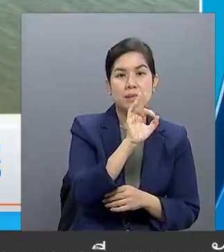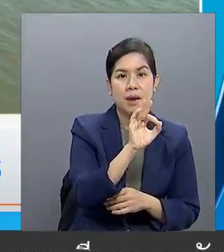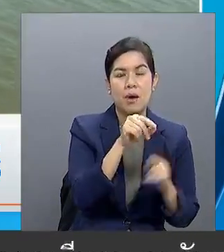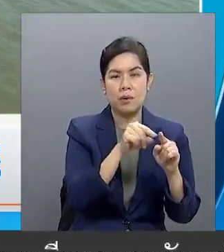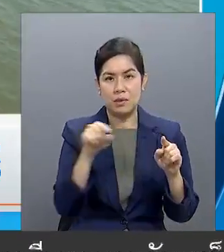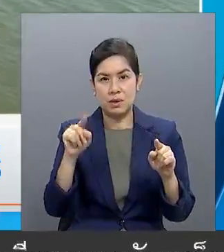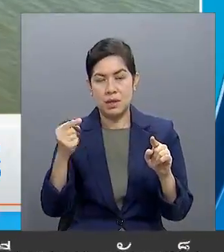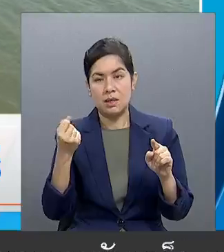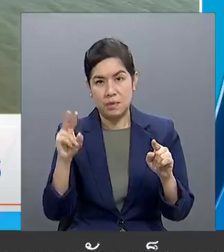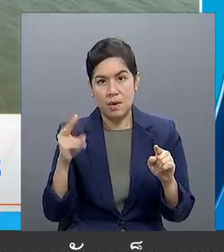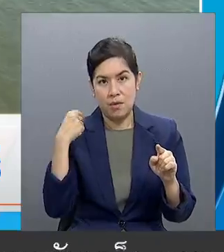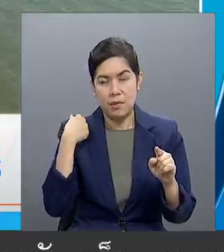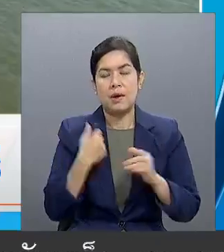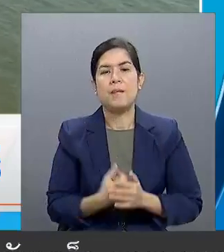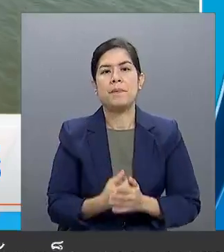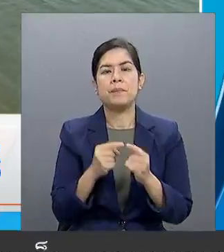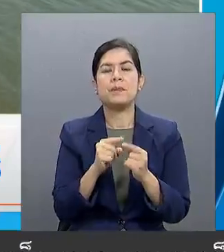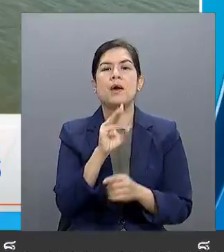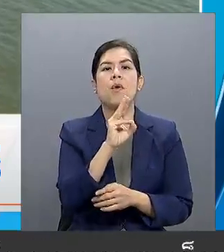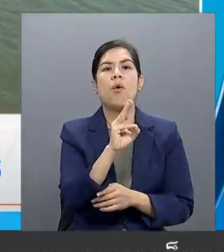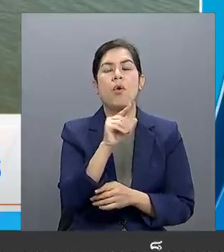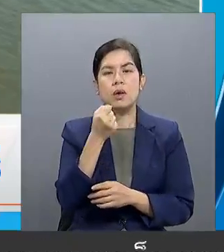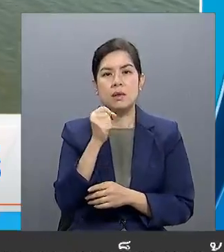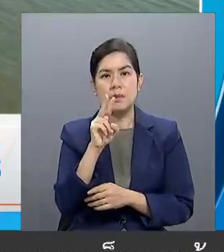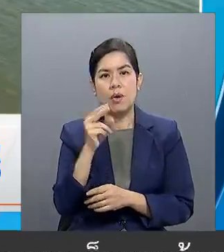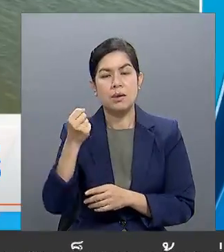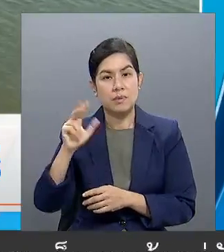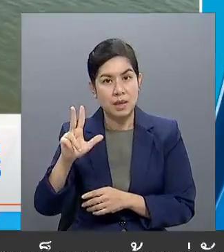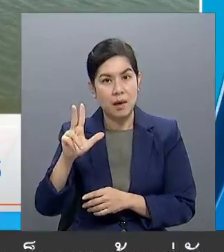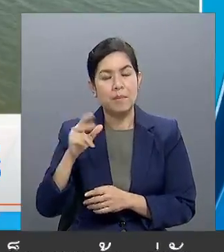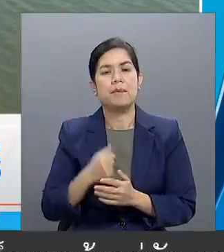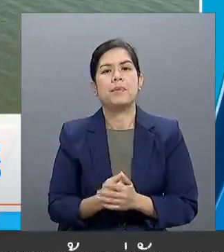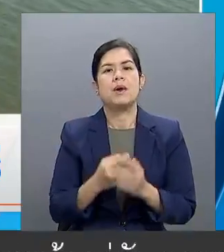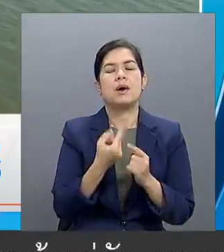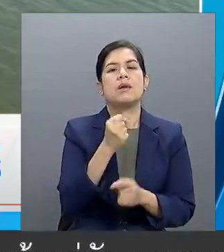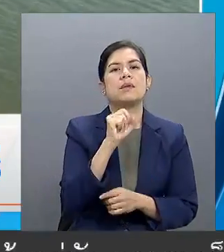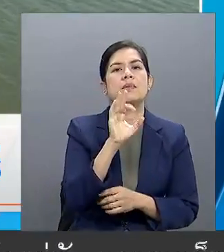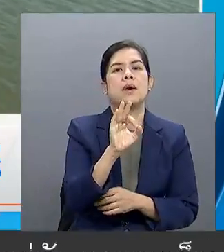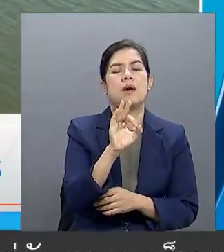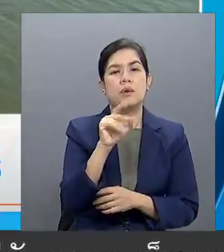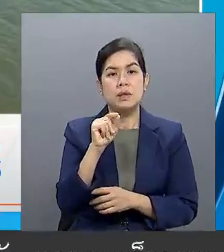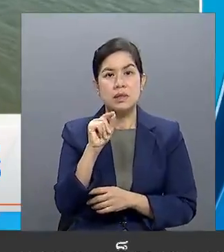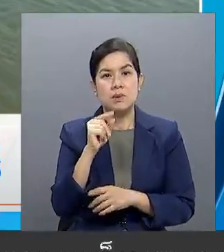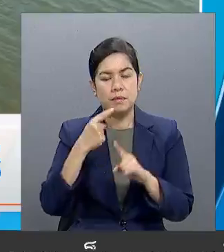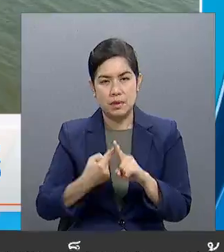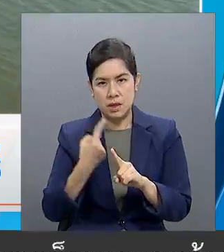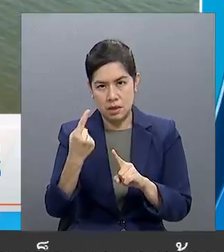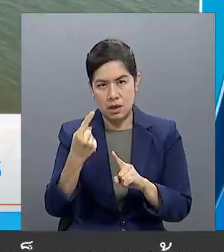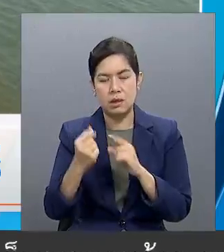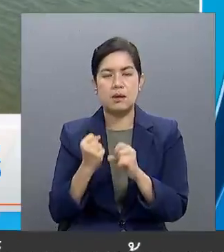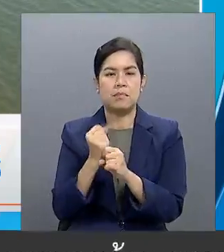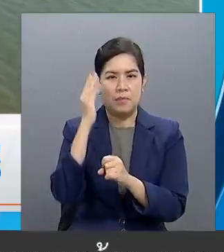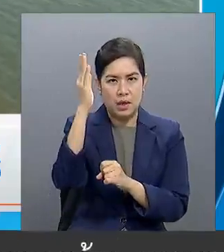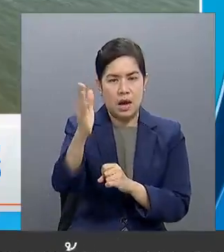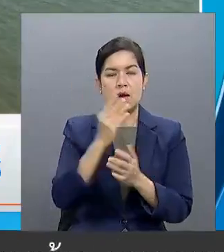อีกครั้งหนึ่งก็คือวันที่6 12 13และวันที่19และ20เดือนมกราคมปีหน้าใครที่อยากจะ